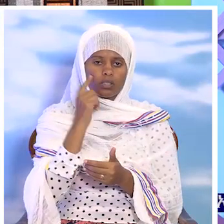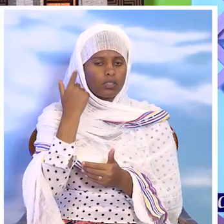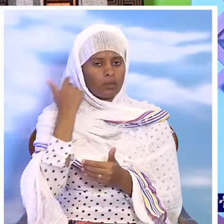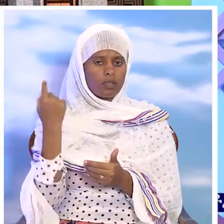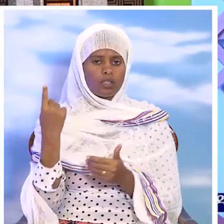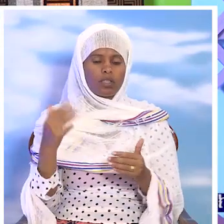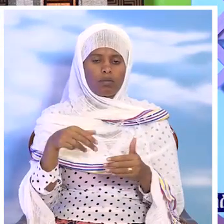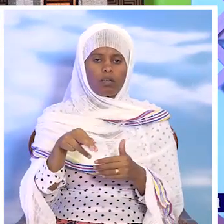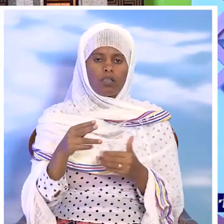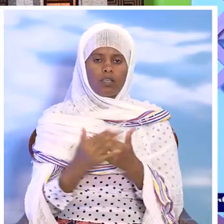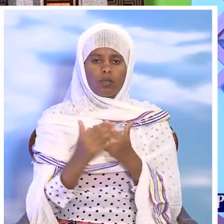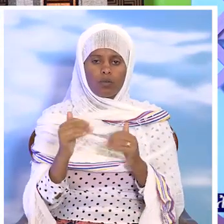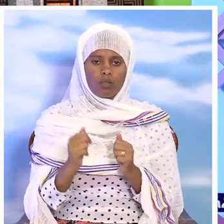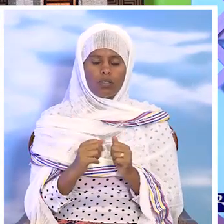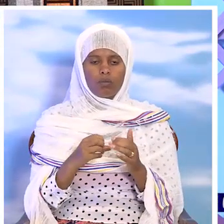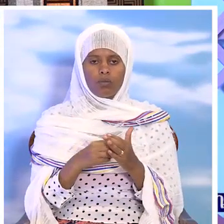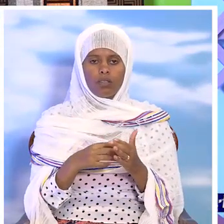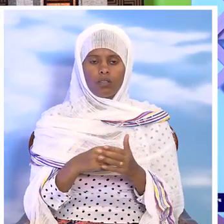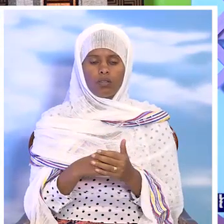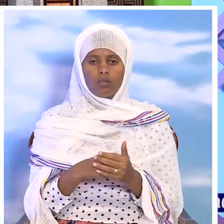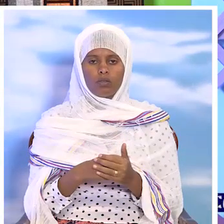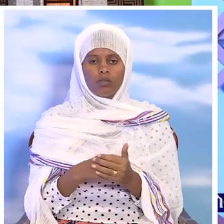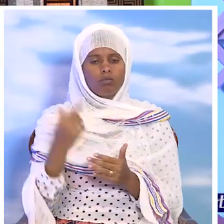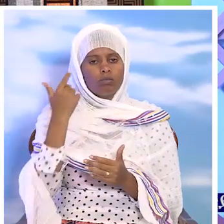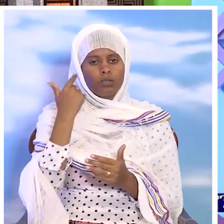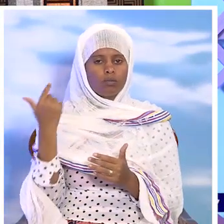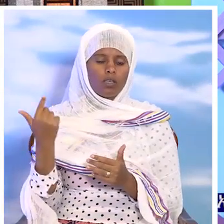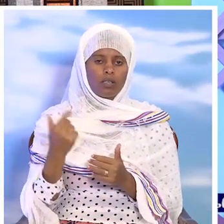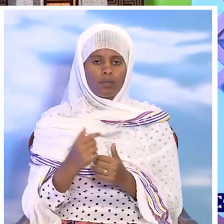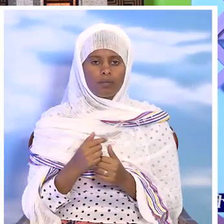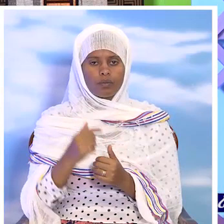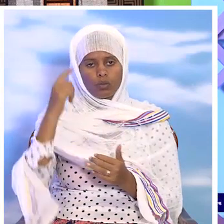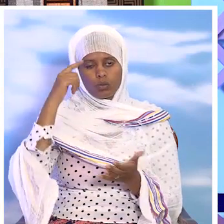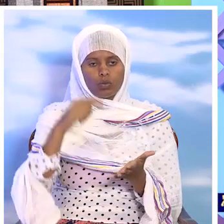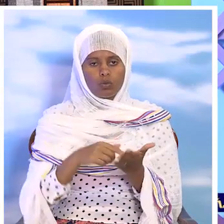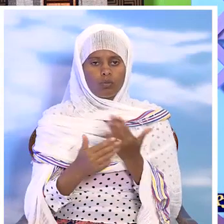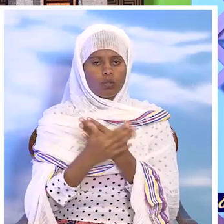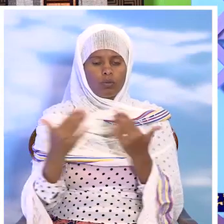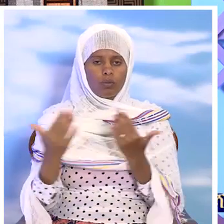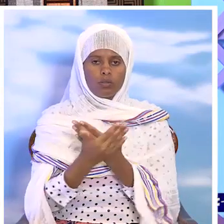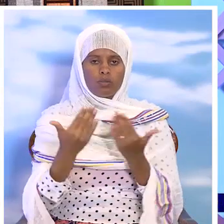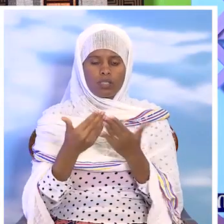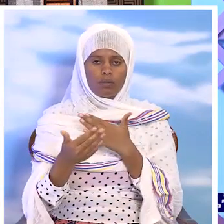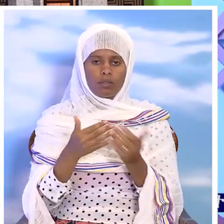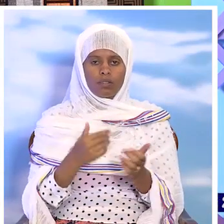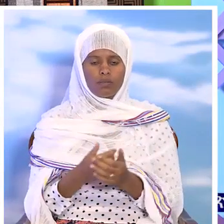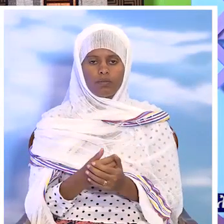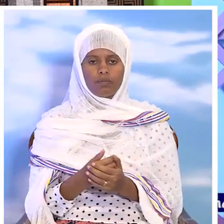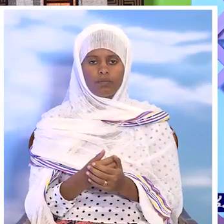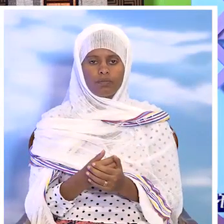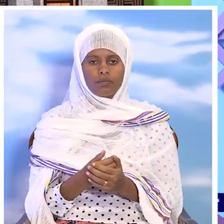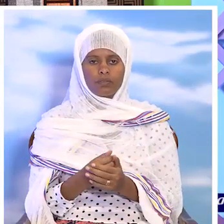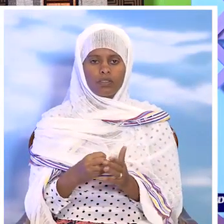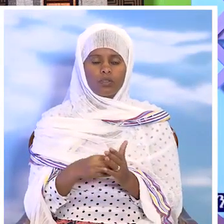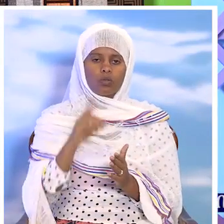ኣይኮነ፣ ምክንያቱ ምስማዕ ትርጉም የብሉን ማለት እዩ ብዘይ ግብሪ። እዚ ሁሉ ግዜ